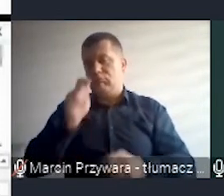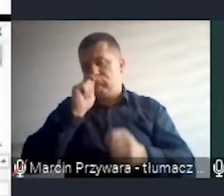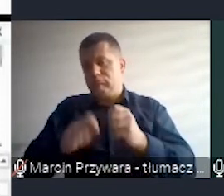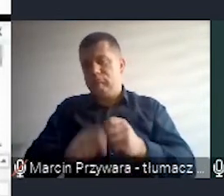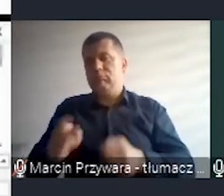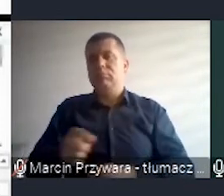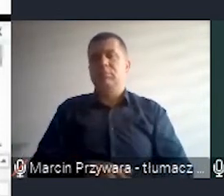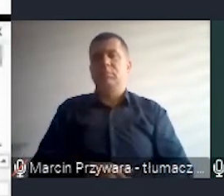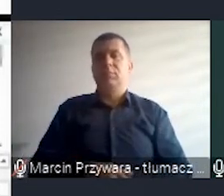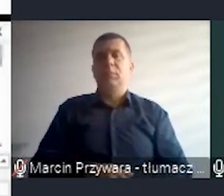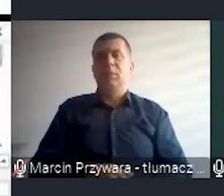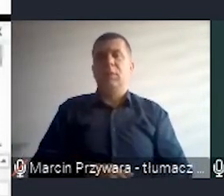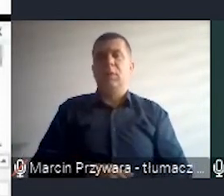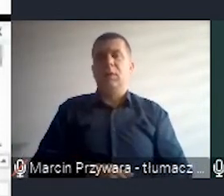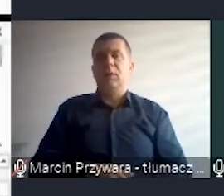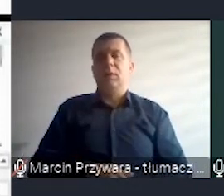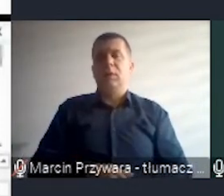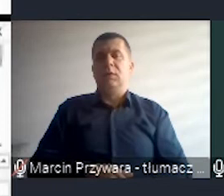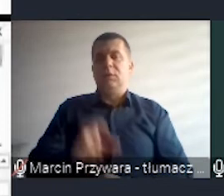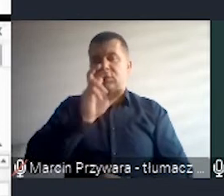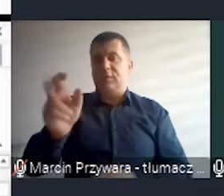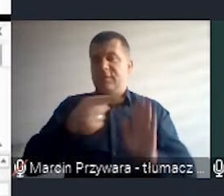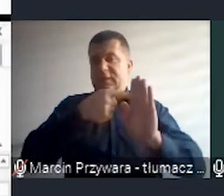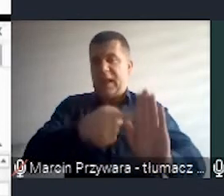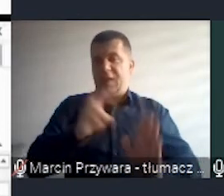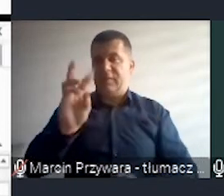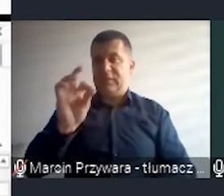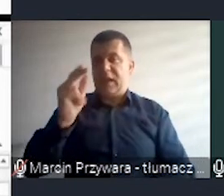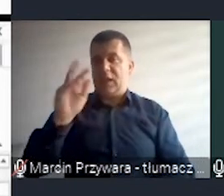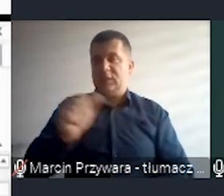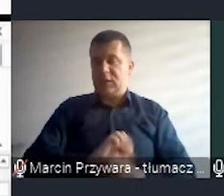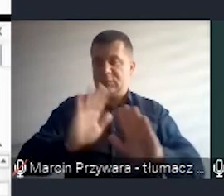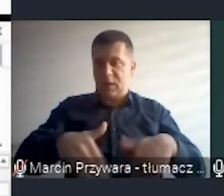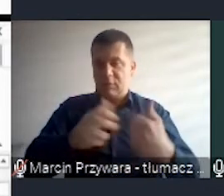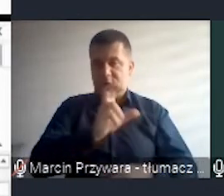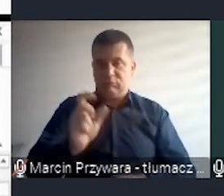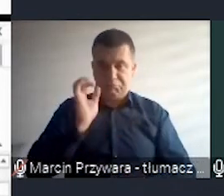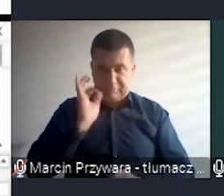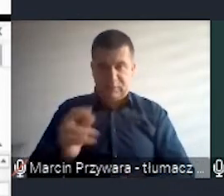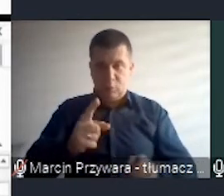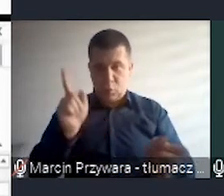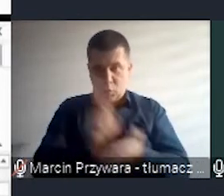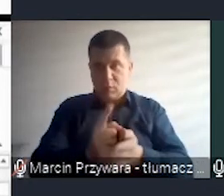wskaźniki, pojawia się takie pytanie. Czyli czy wskaźniki, z których sprawozdajecie, są faktycznie zrealizowane?